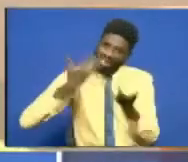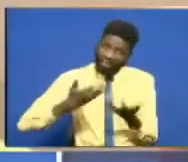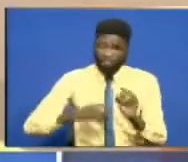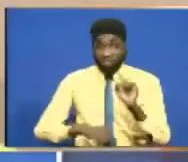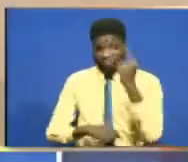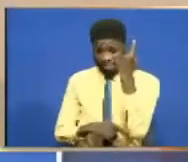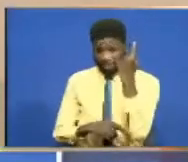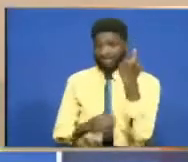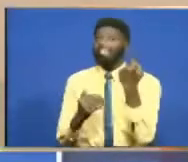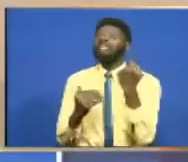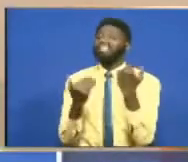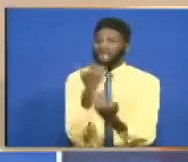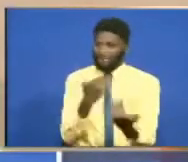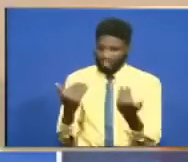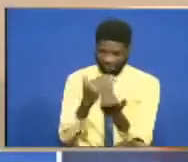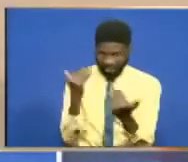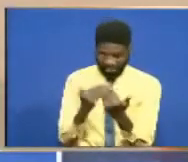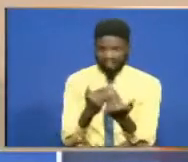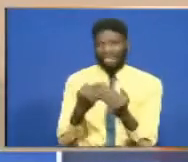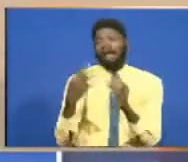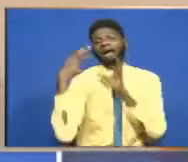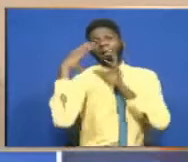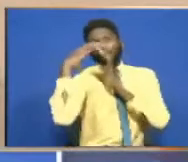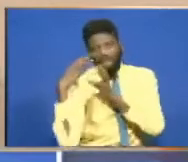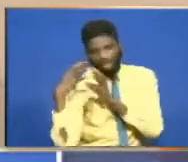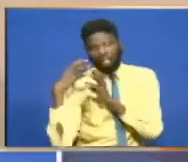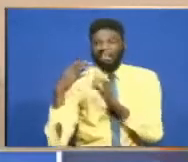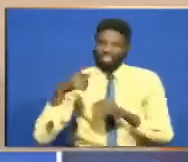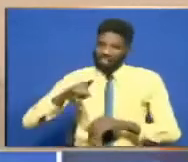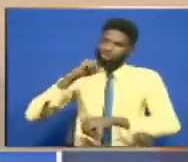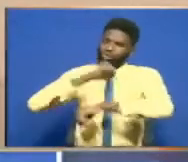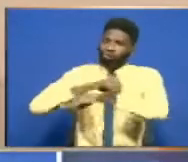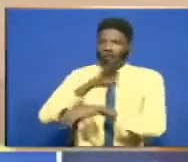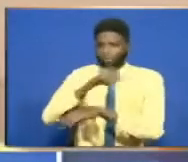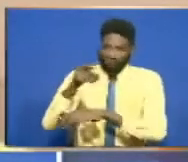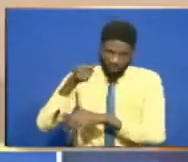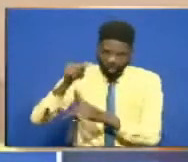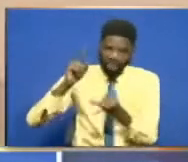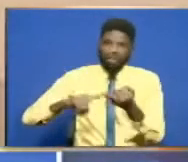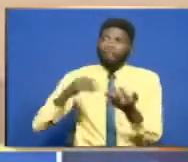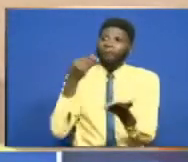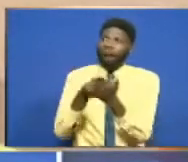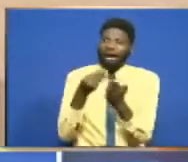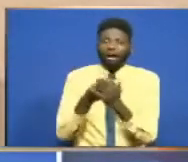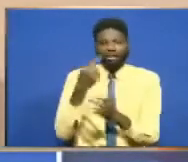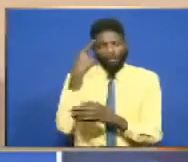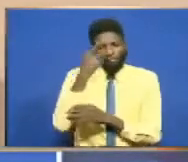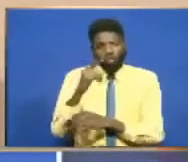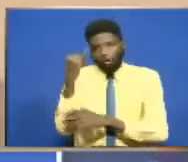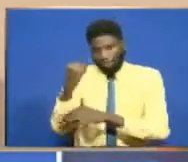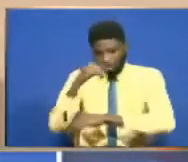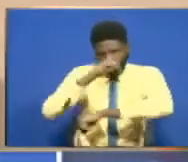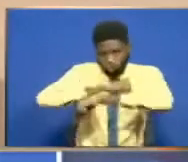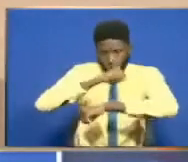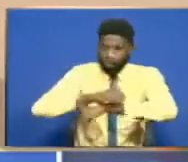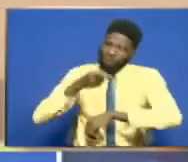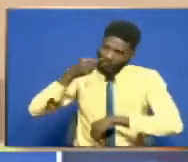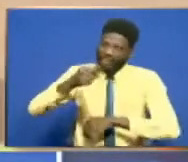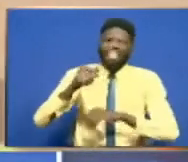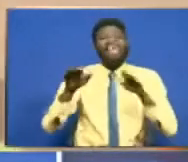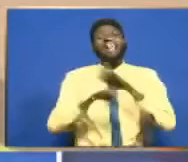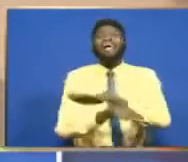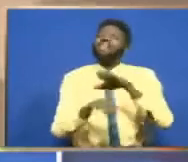wanalea watoto. Jukumu ya watoto yote imewalalia. Wanatoa school fees, wanatoa pesa ya madrasa, wanatoa kila